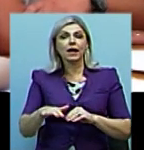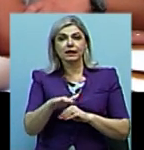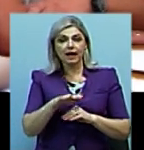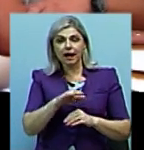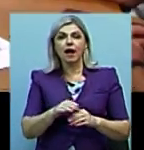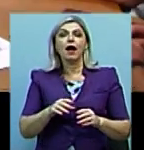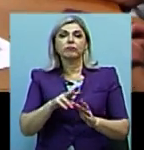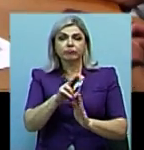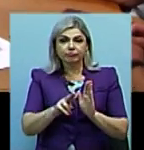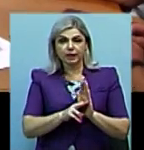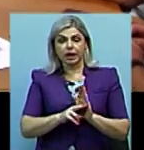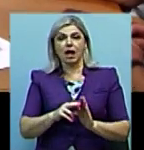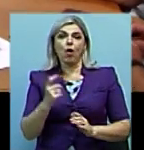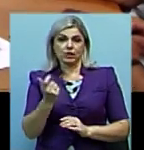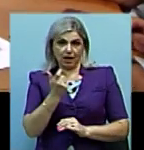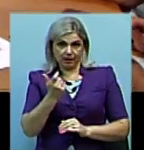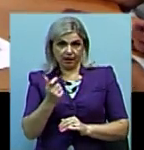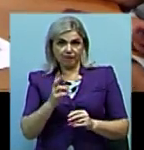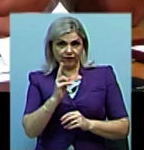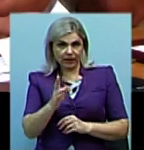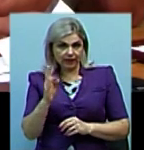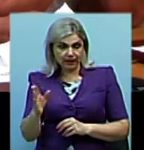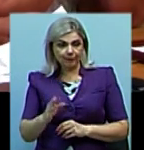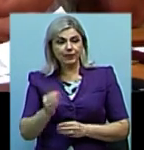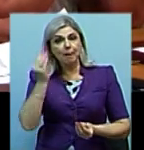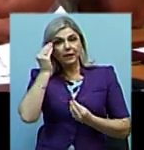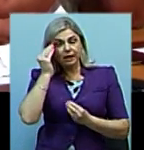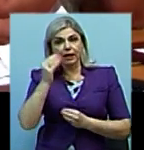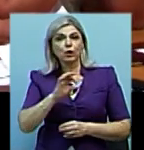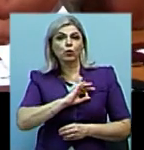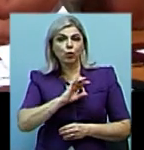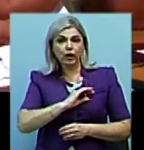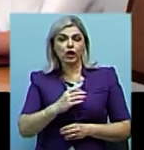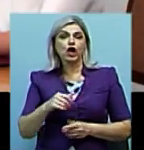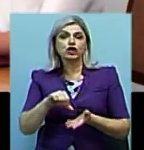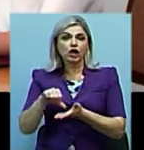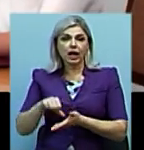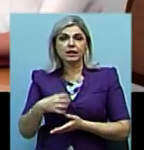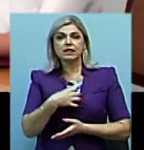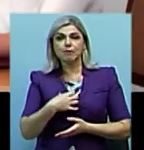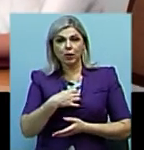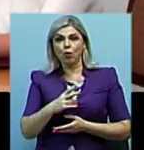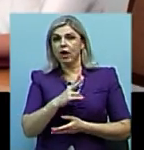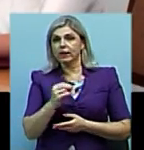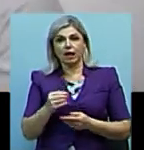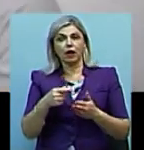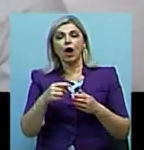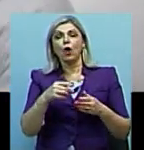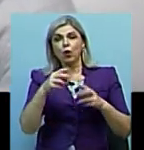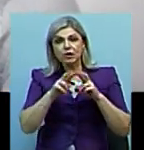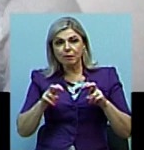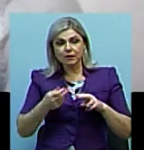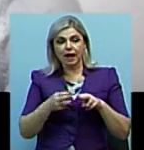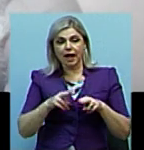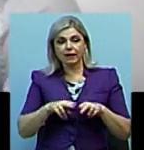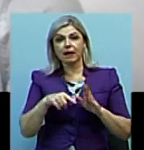співвласникам будинків. Єдиної думки щодо висновків юристів члени виконкому не дійшли. Розгляд цього питання перенесли. В